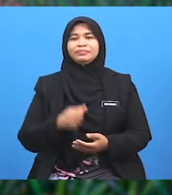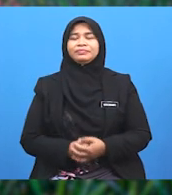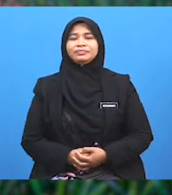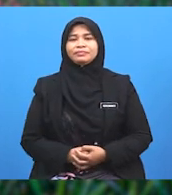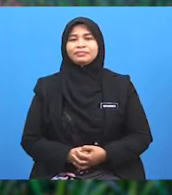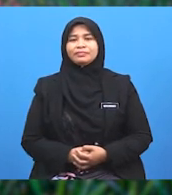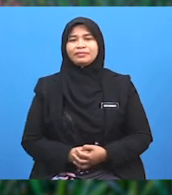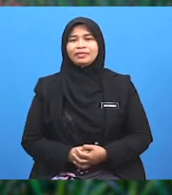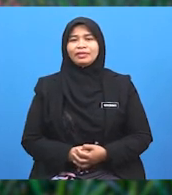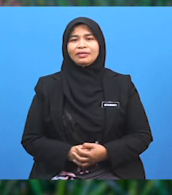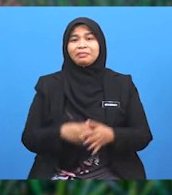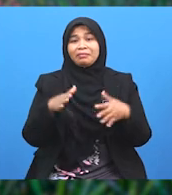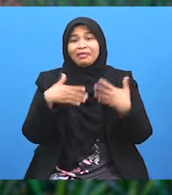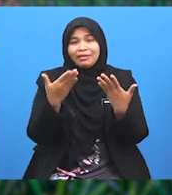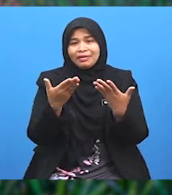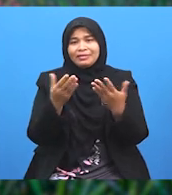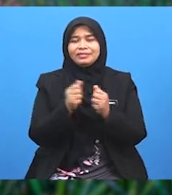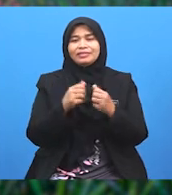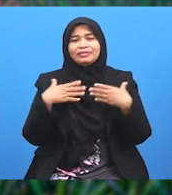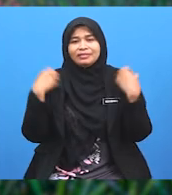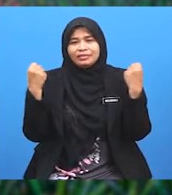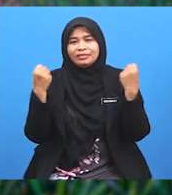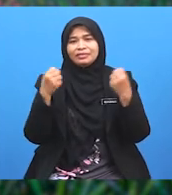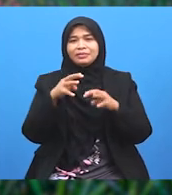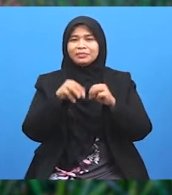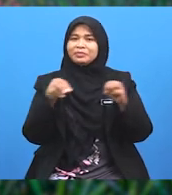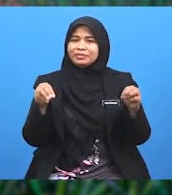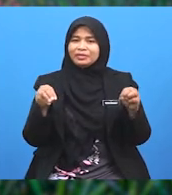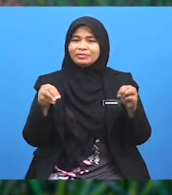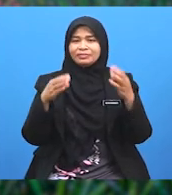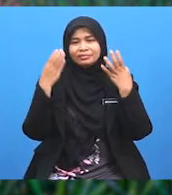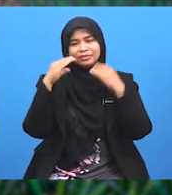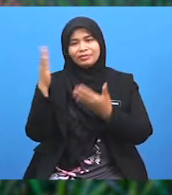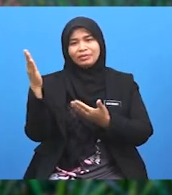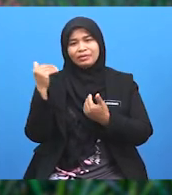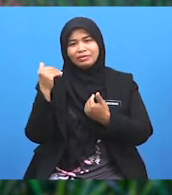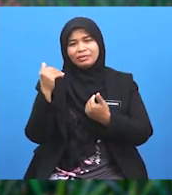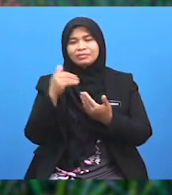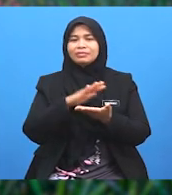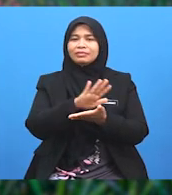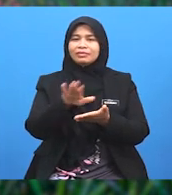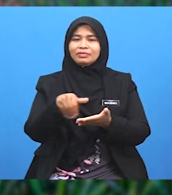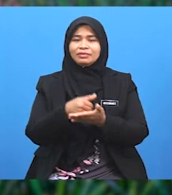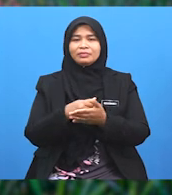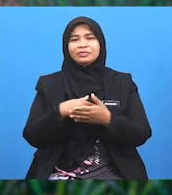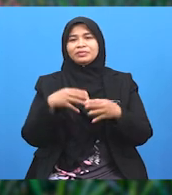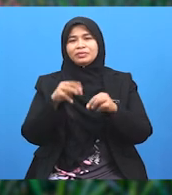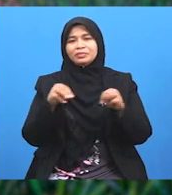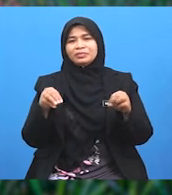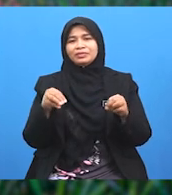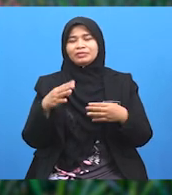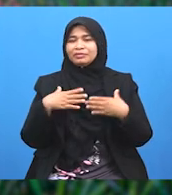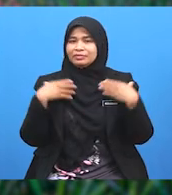Lumpur. Bagaimanakah dengan kesihatan murid-murid? Cikgu berharap agar murid-murid sihat dan ceria